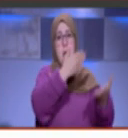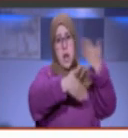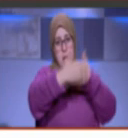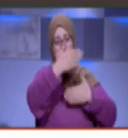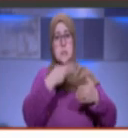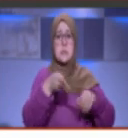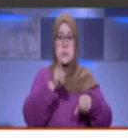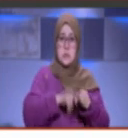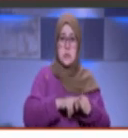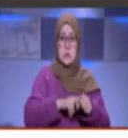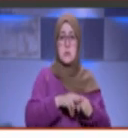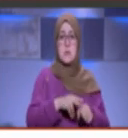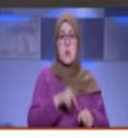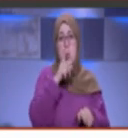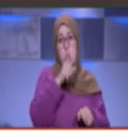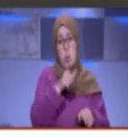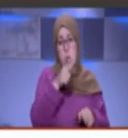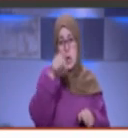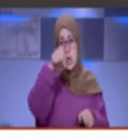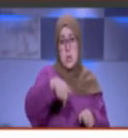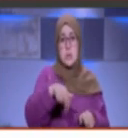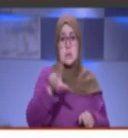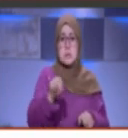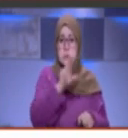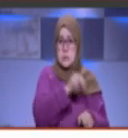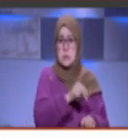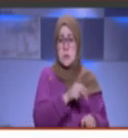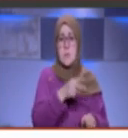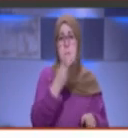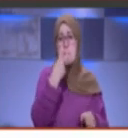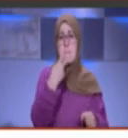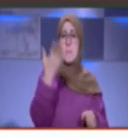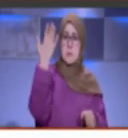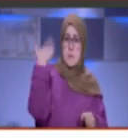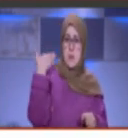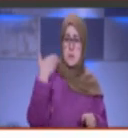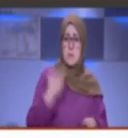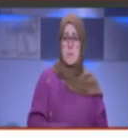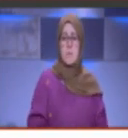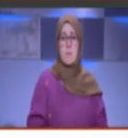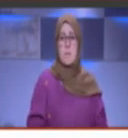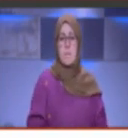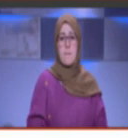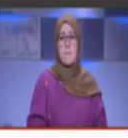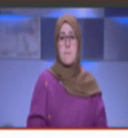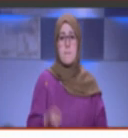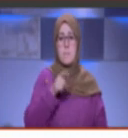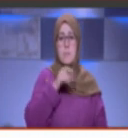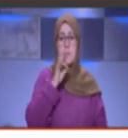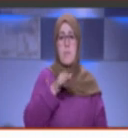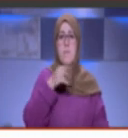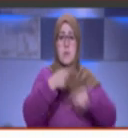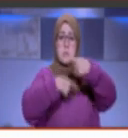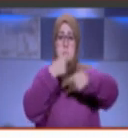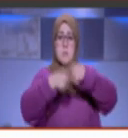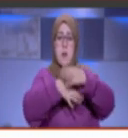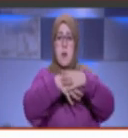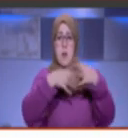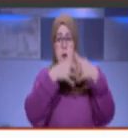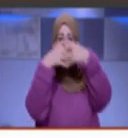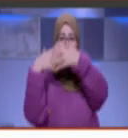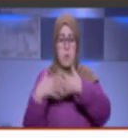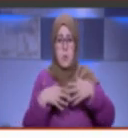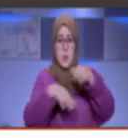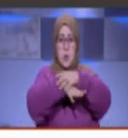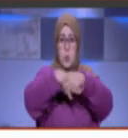هذا الأمر فترة طويلة، ليس فقط على القطاع الطبي. الولايات المتحدة مستمرة في إنجاز اختبارات كبيرة أكثر من أي دولة